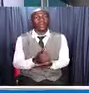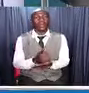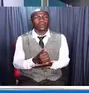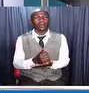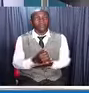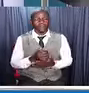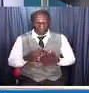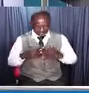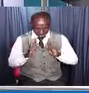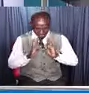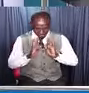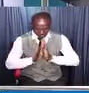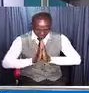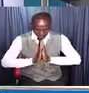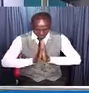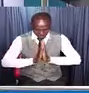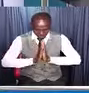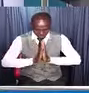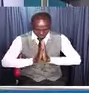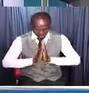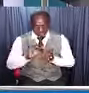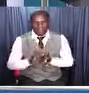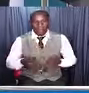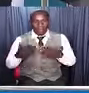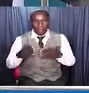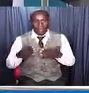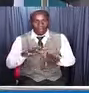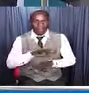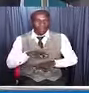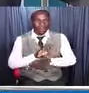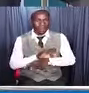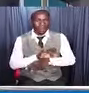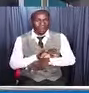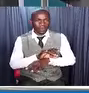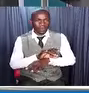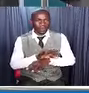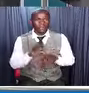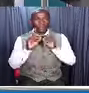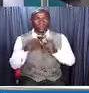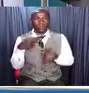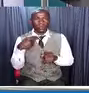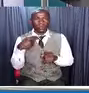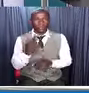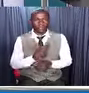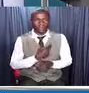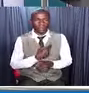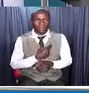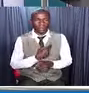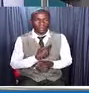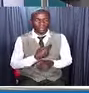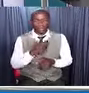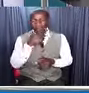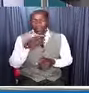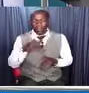Amen. Naomba tuinamishe vichwa vyetu. I beseech you to bow down. Ili tumpe nafasi mapema. So that we give him the chance. Aweze kunena na sisi. To speak to us.